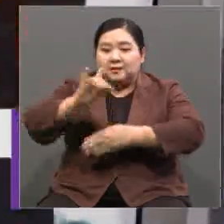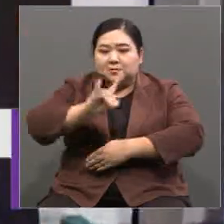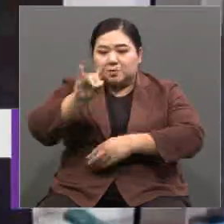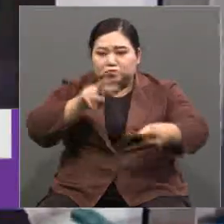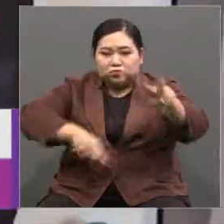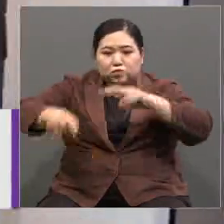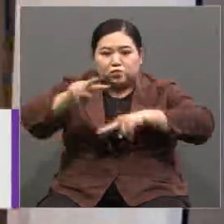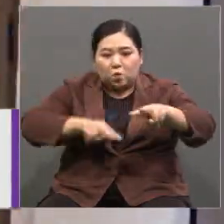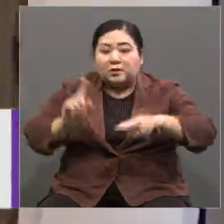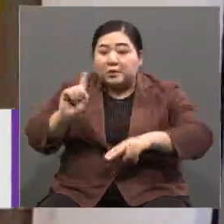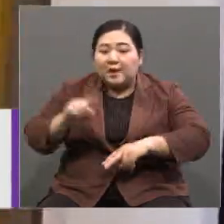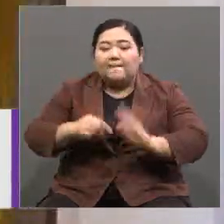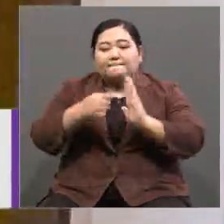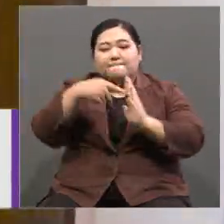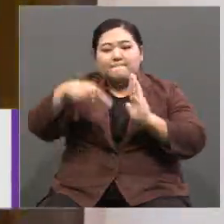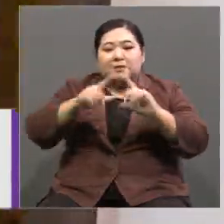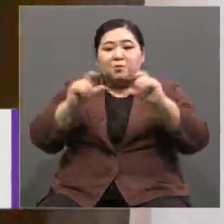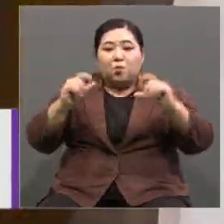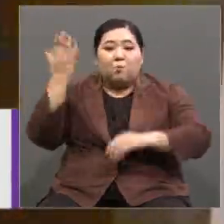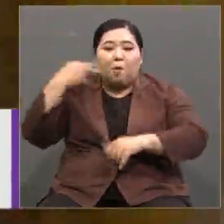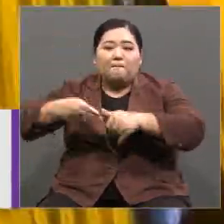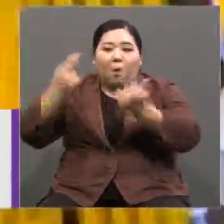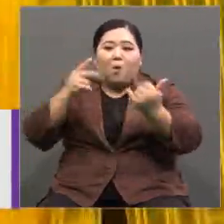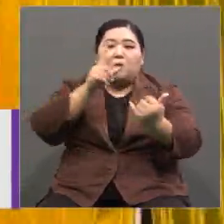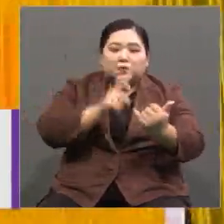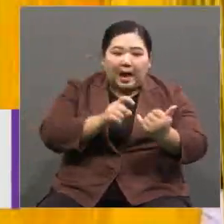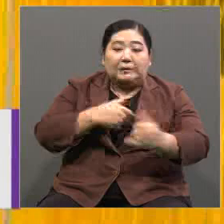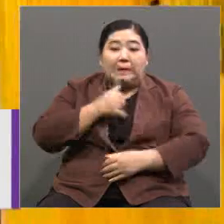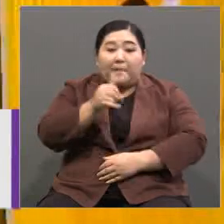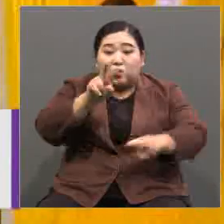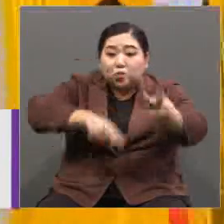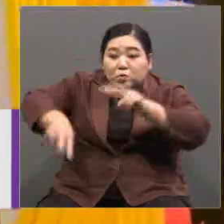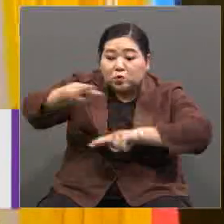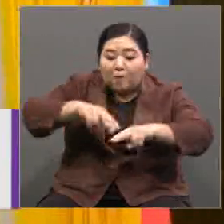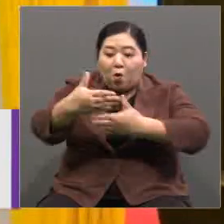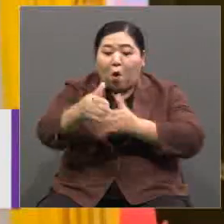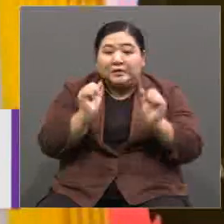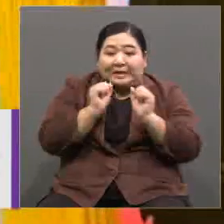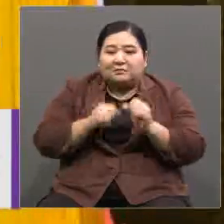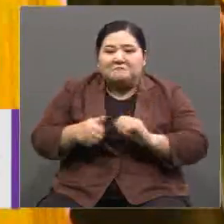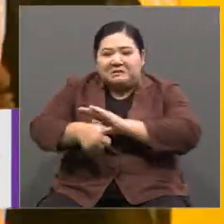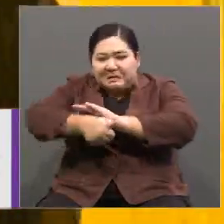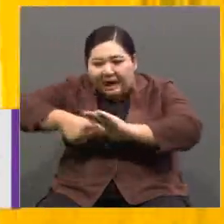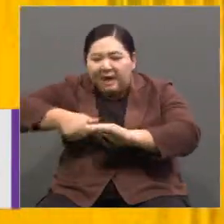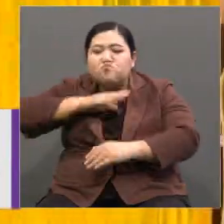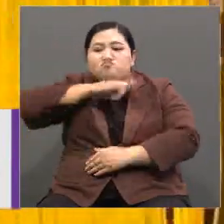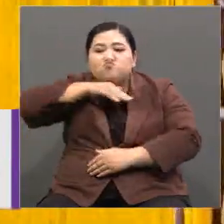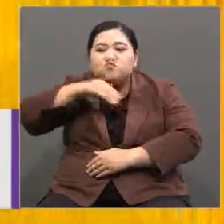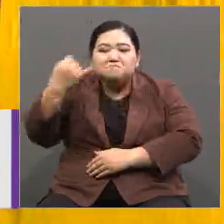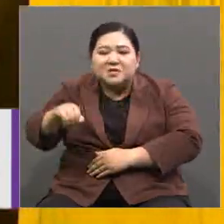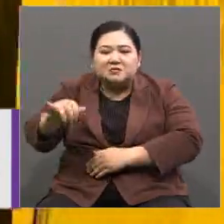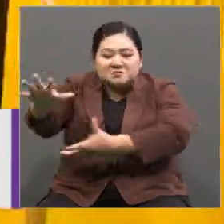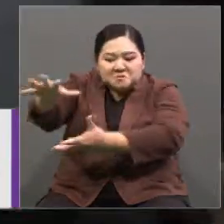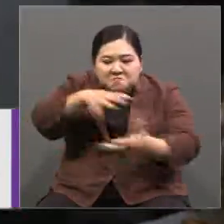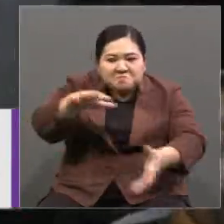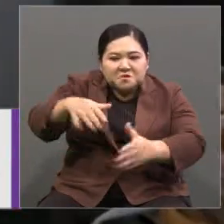ครับจังหวัดเพชรบูรณ์ถูกยิงเสียชีวิตขณะที่เข้าตรวจสอบห้องเย็นที่รักรอบนำเข้าเนื้อหมูหลังเกิด